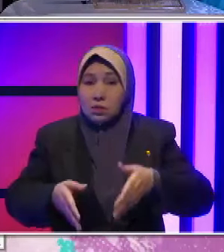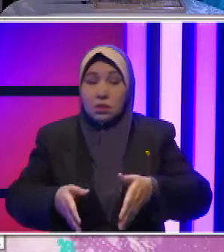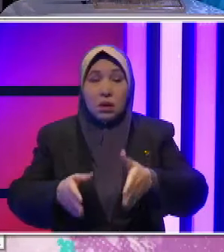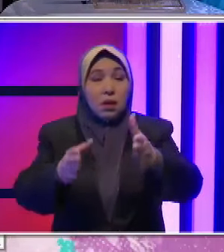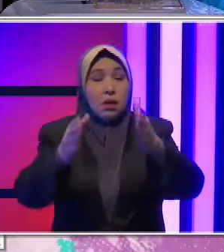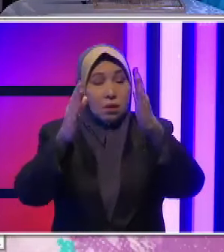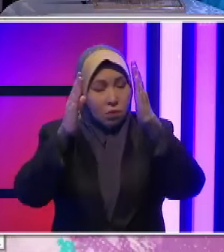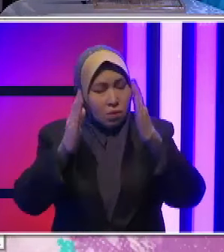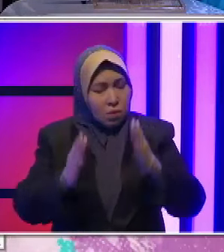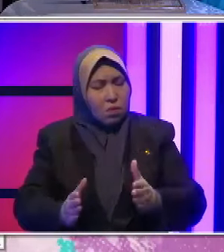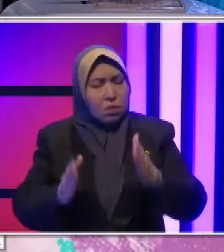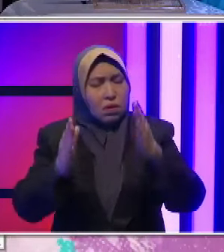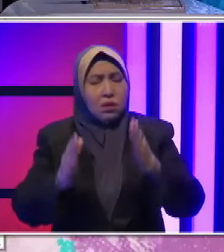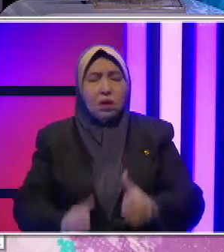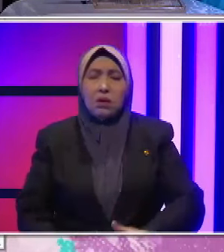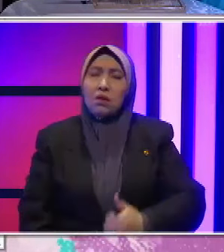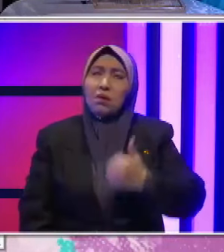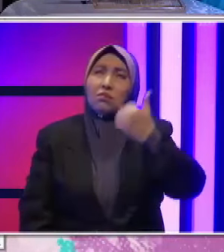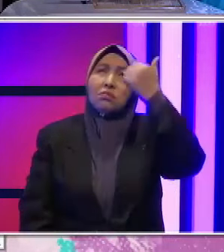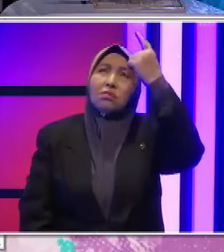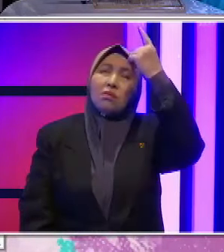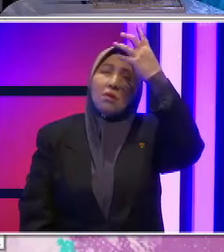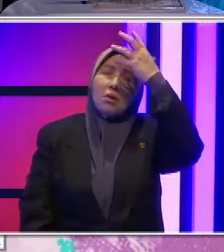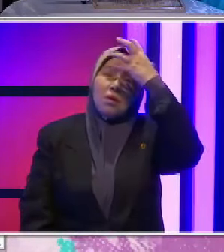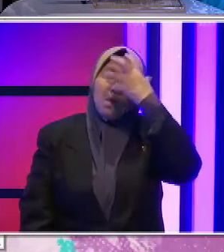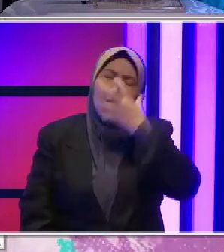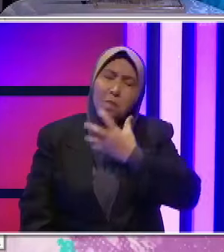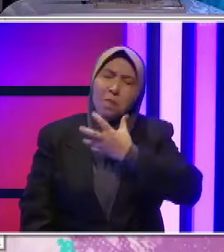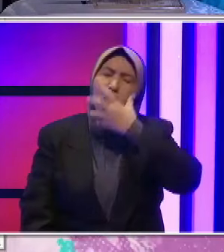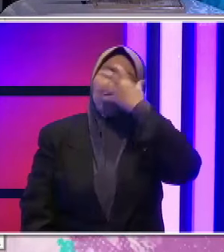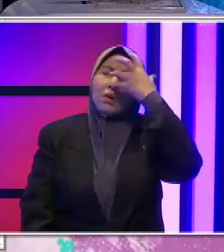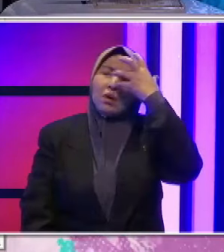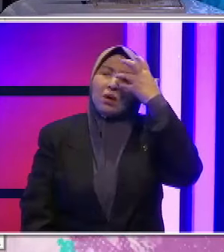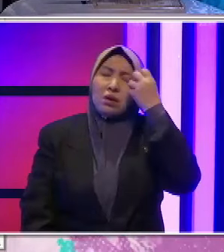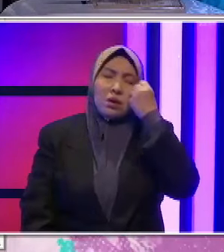maghdhubi alaihim walau